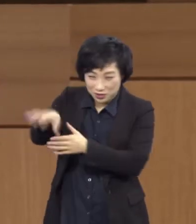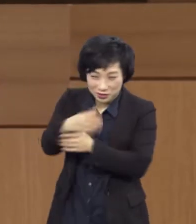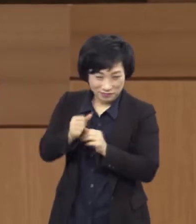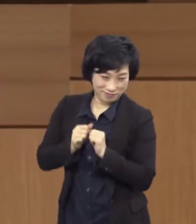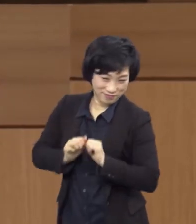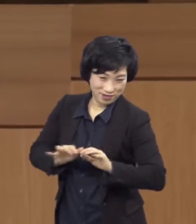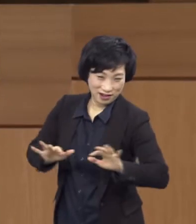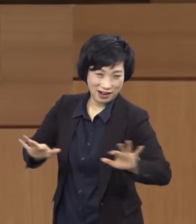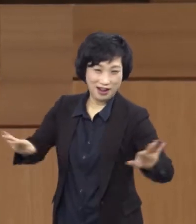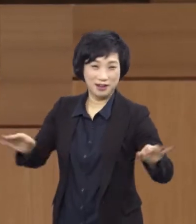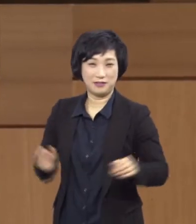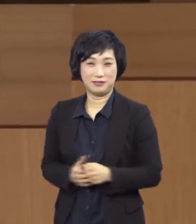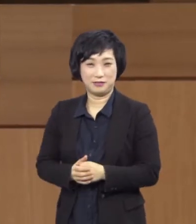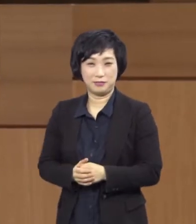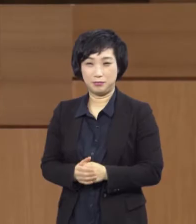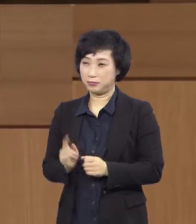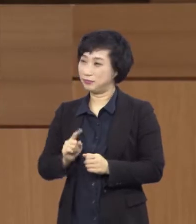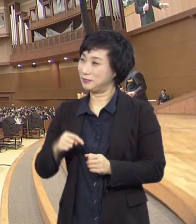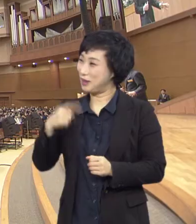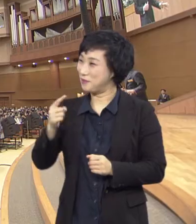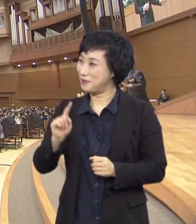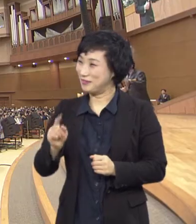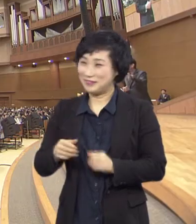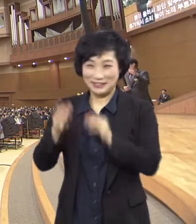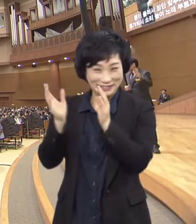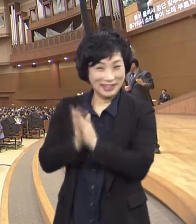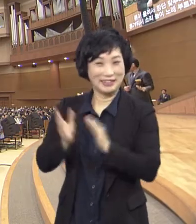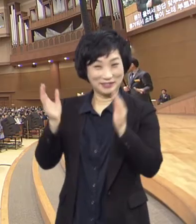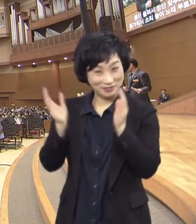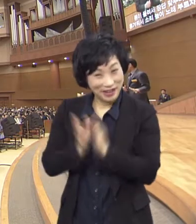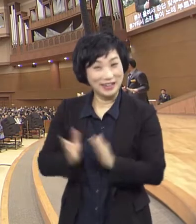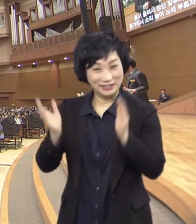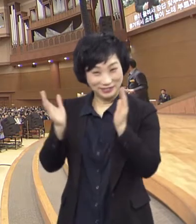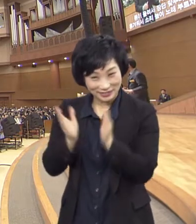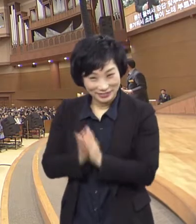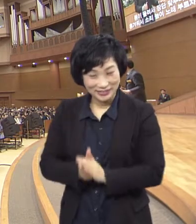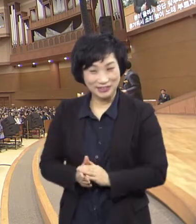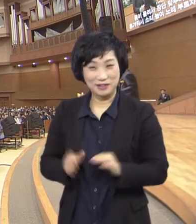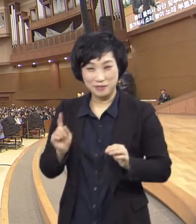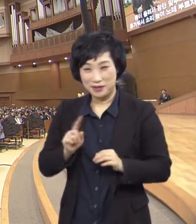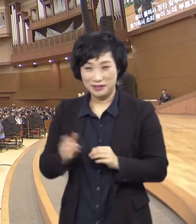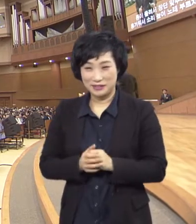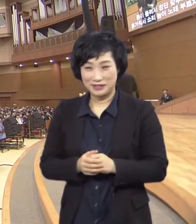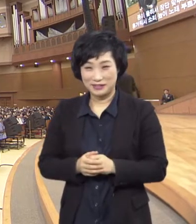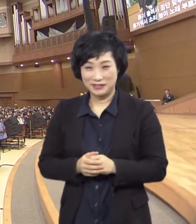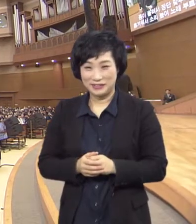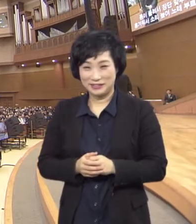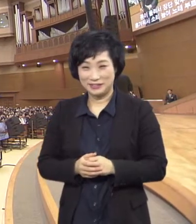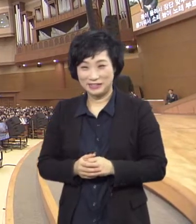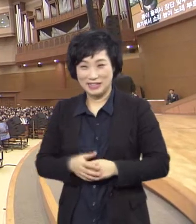울려서 뭐냐? 장단 맞추니